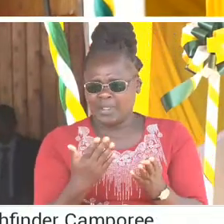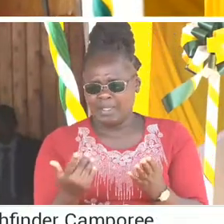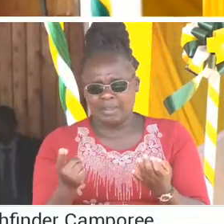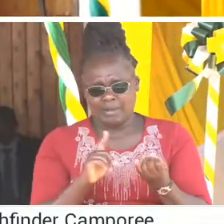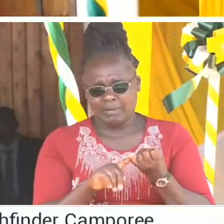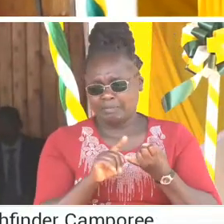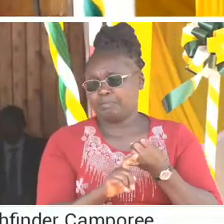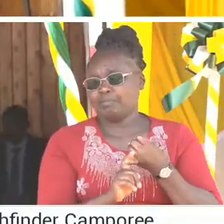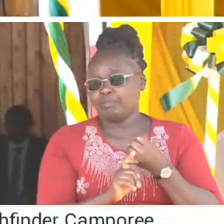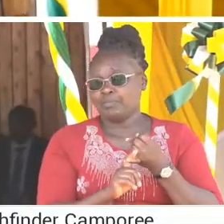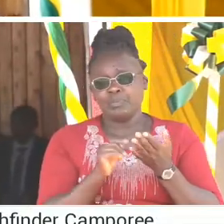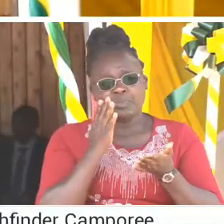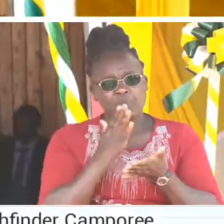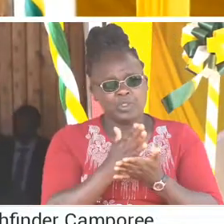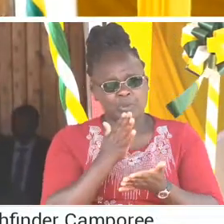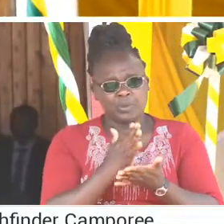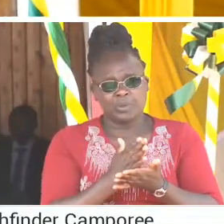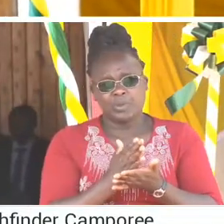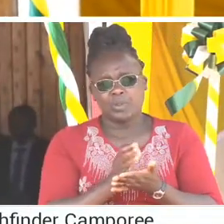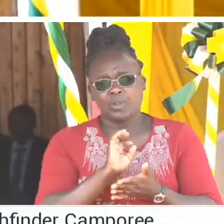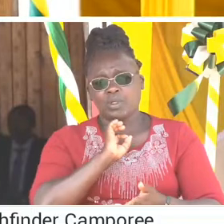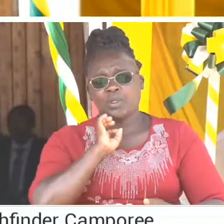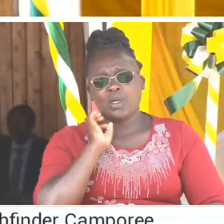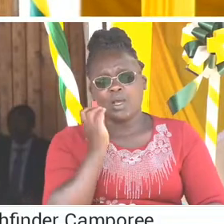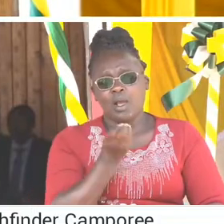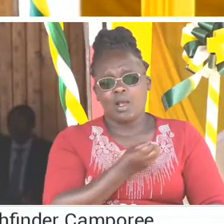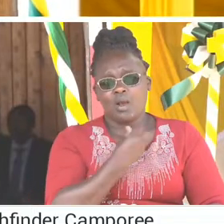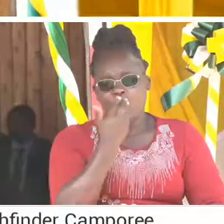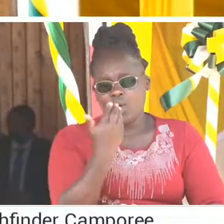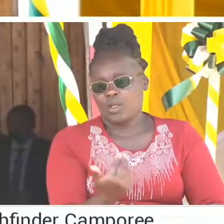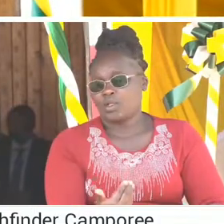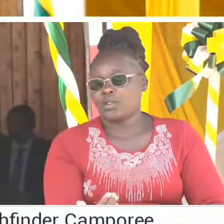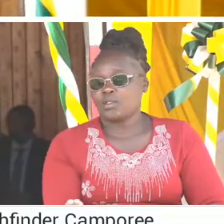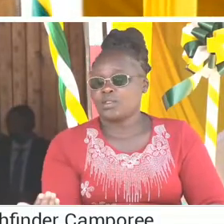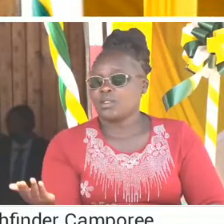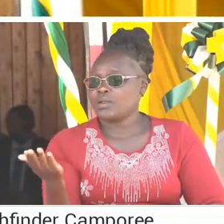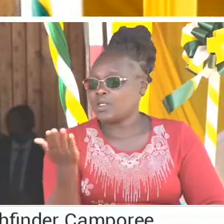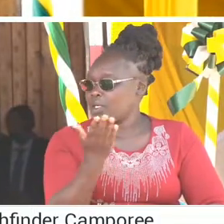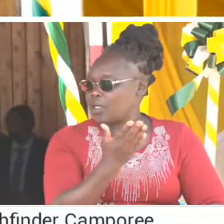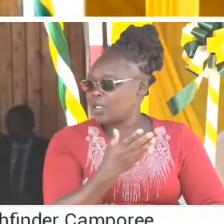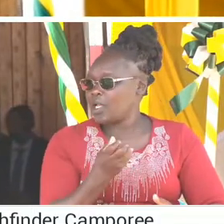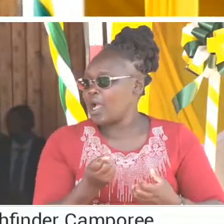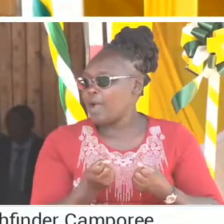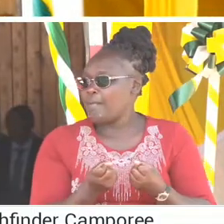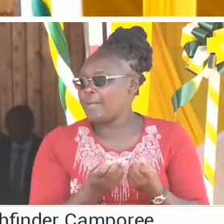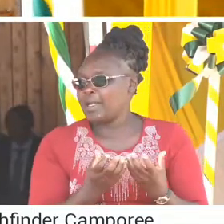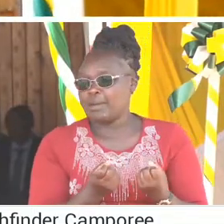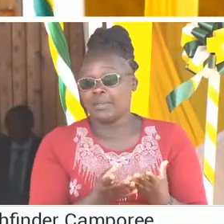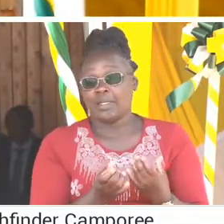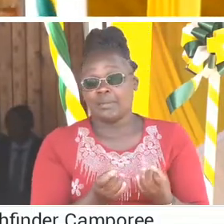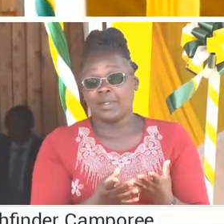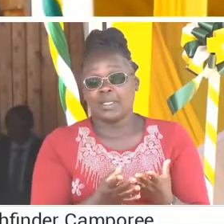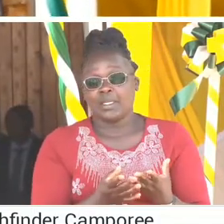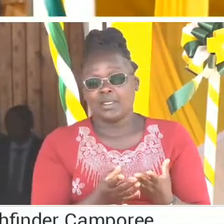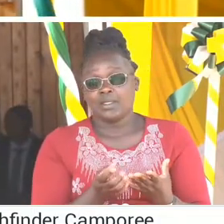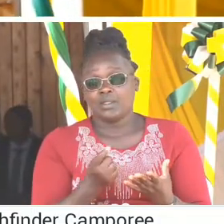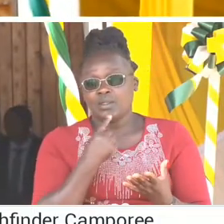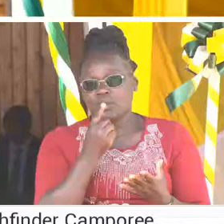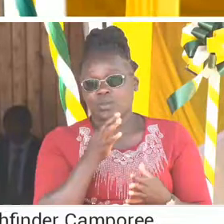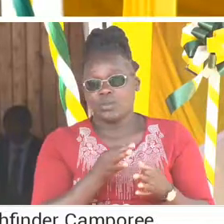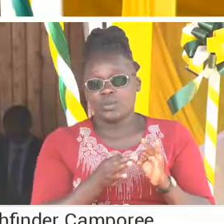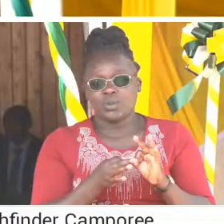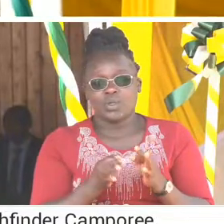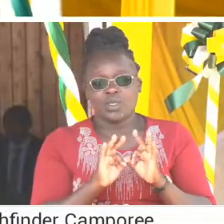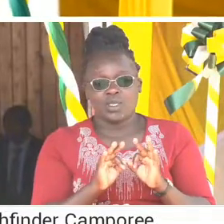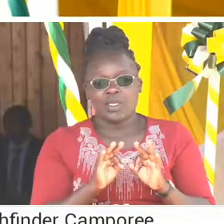ni wengi na kama tungepata sehemu kando, yani shamba ya kusema ya kuwa tunaweza ita campsite ya hao watafuta